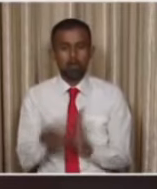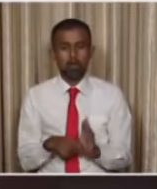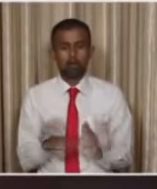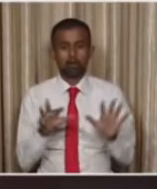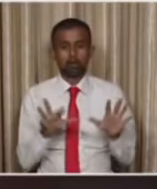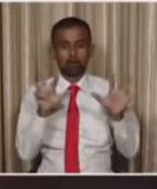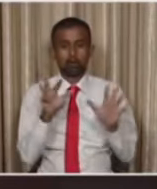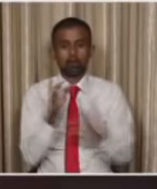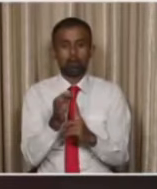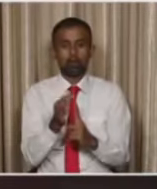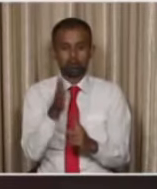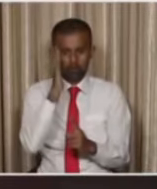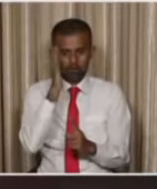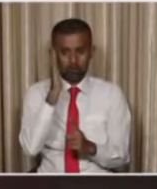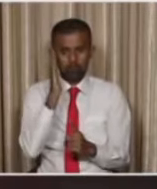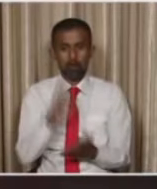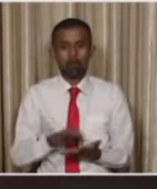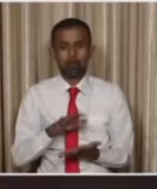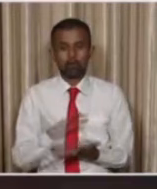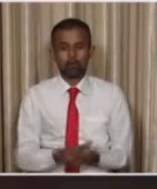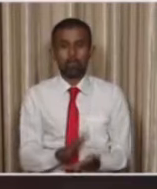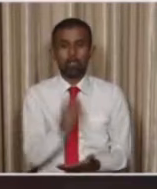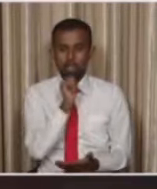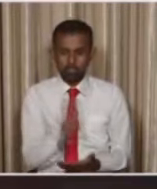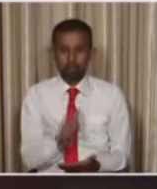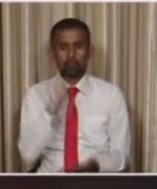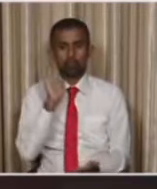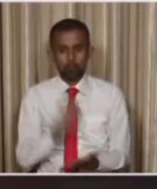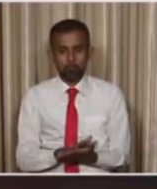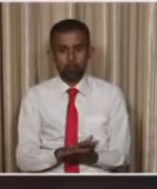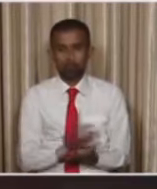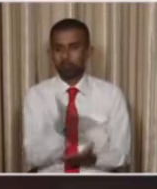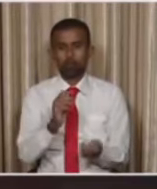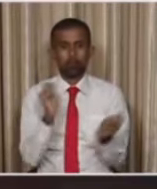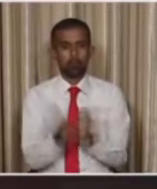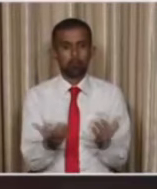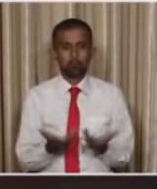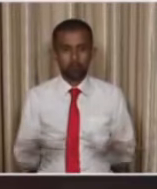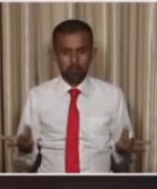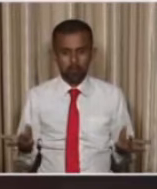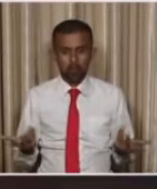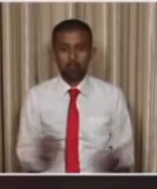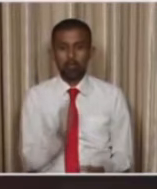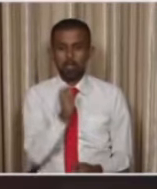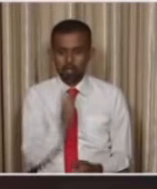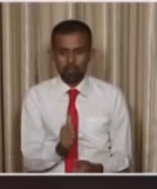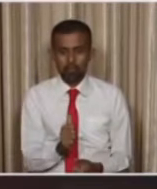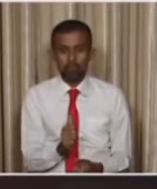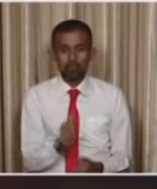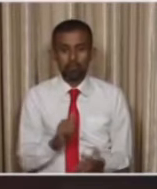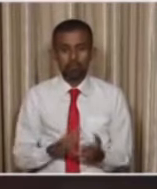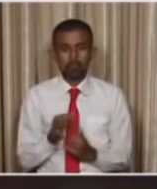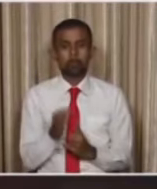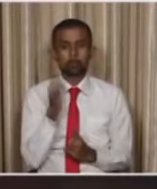නමවෙනි ජනාධිපතිවරයා වෙන බව සත්තයි නිසකයි ඒක කාටවත් වෙනස් කරන්න බෑ. එක සත්‍යයක් ඒ වෙන කවුරුද්දමයි